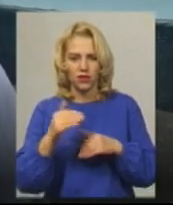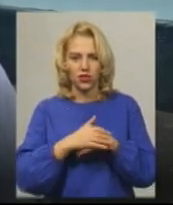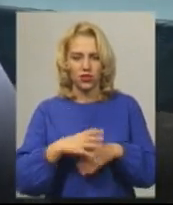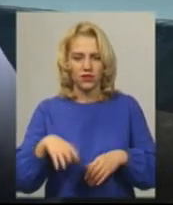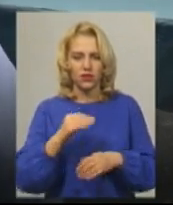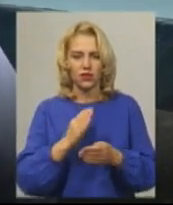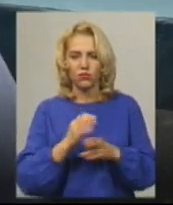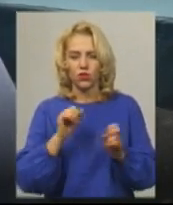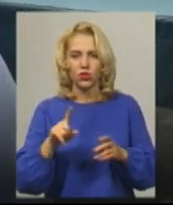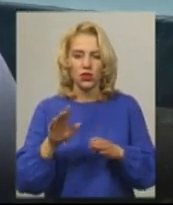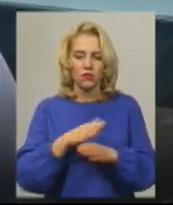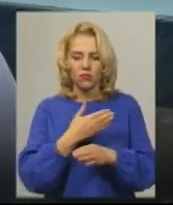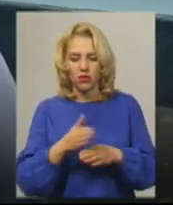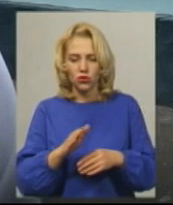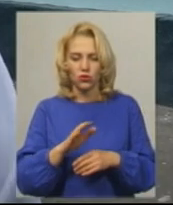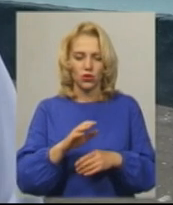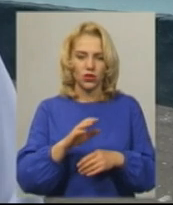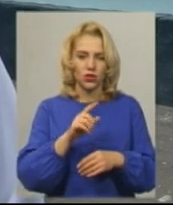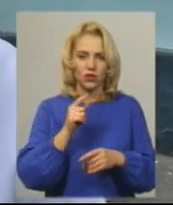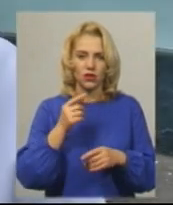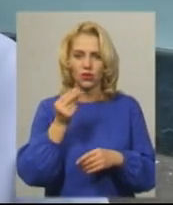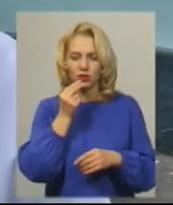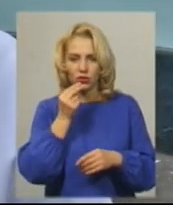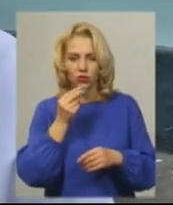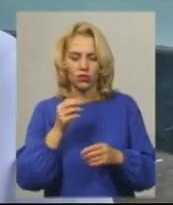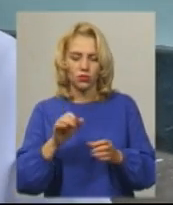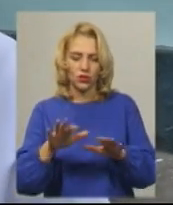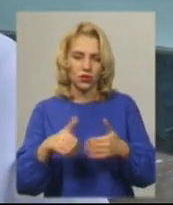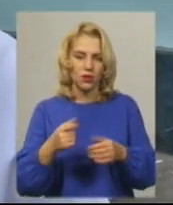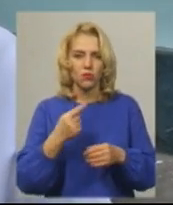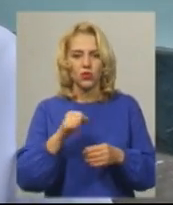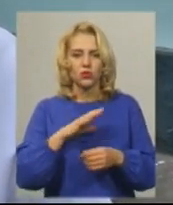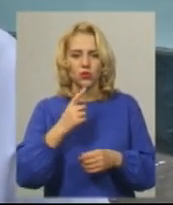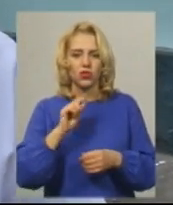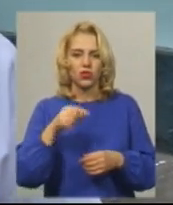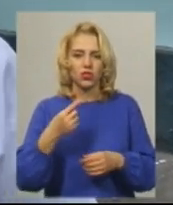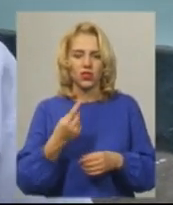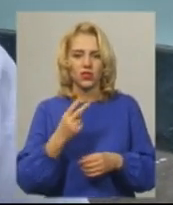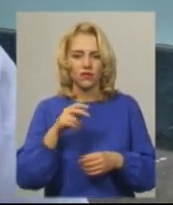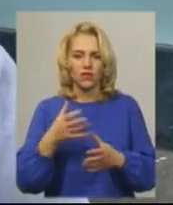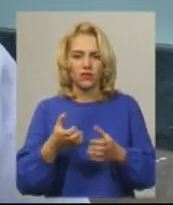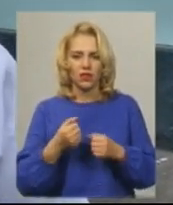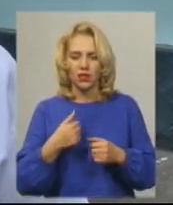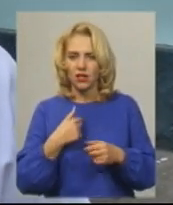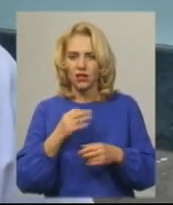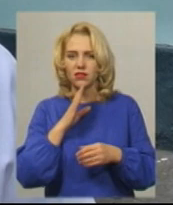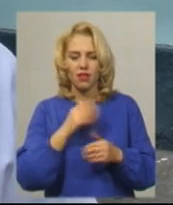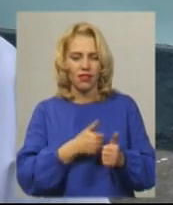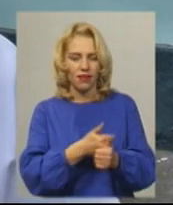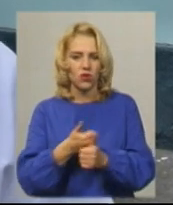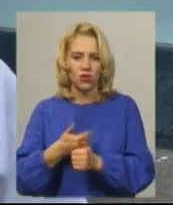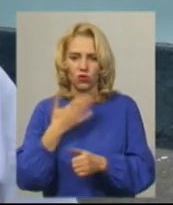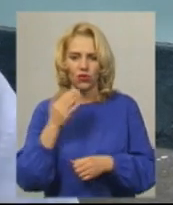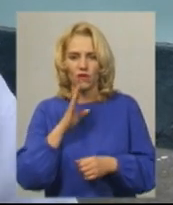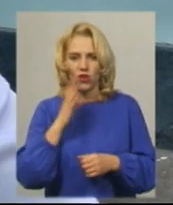є всі. Може між тим часом. І забралося, може там на час два взяла. Тож я за нею не ходжу, вона ж керівник тут,